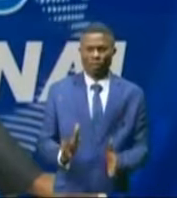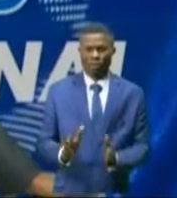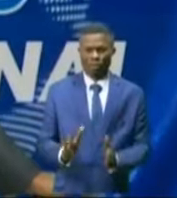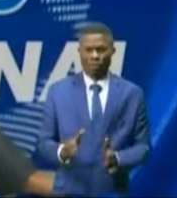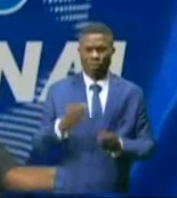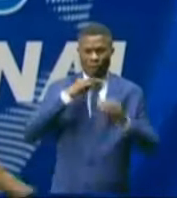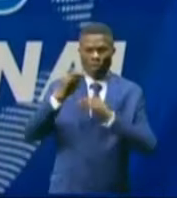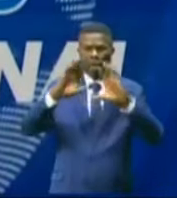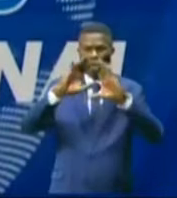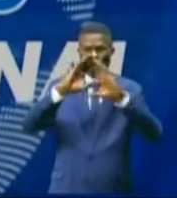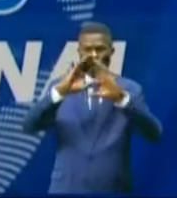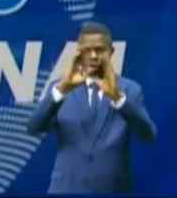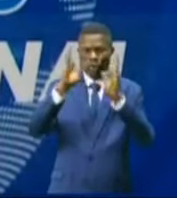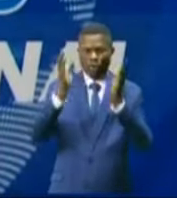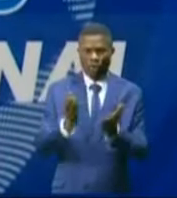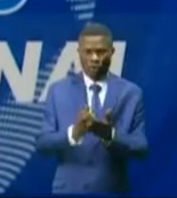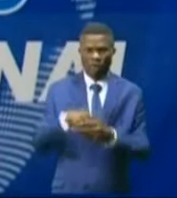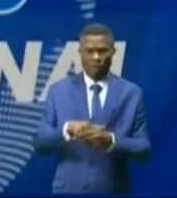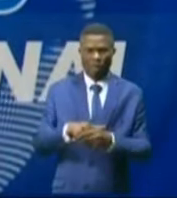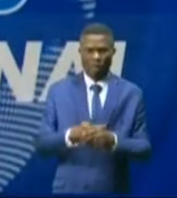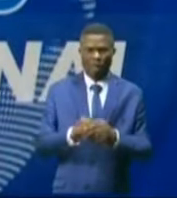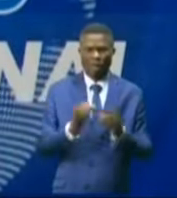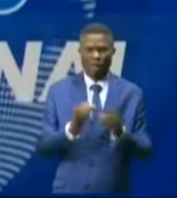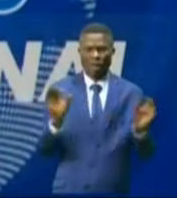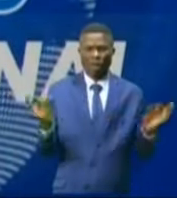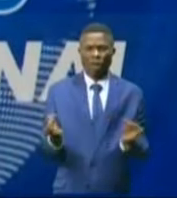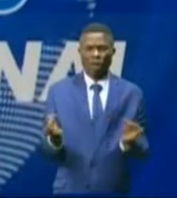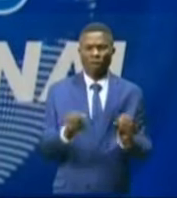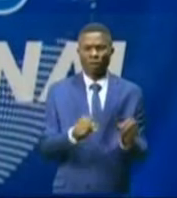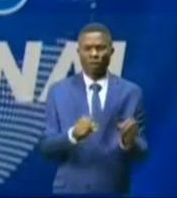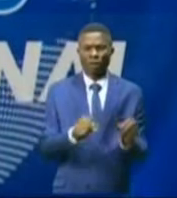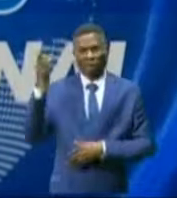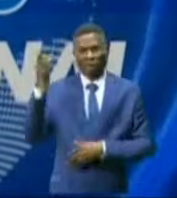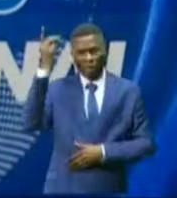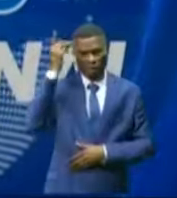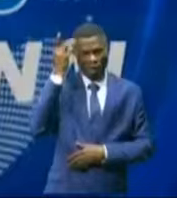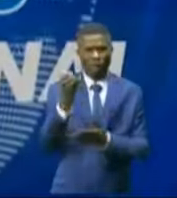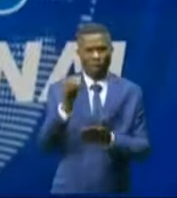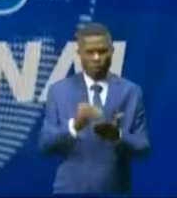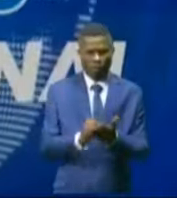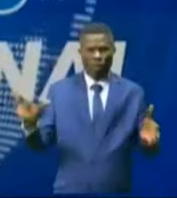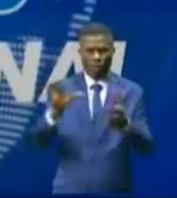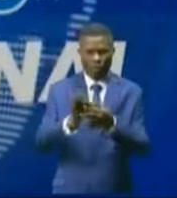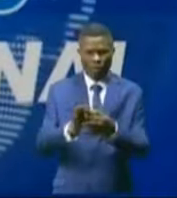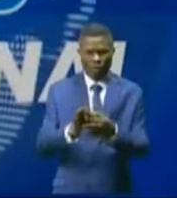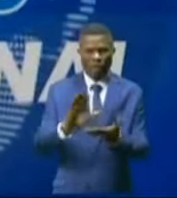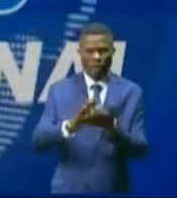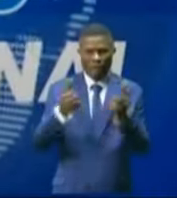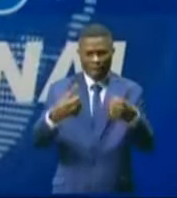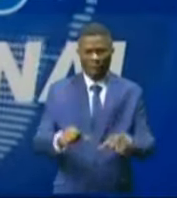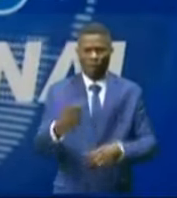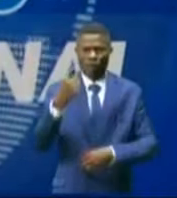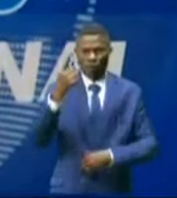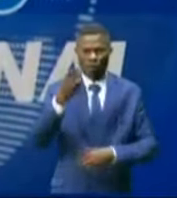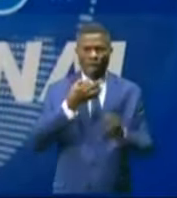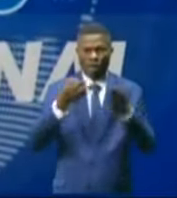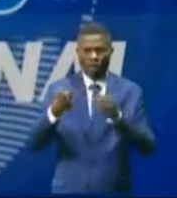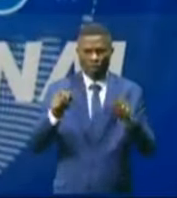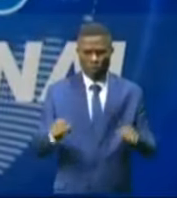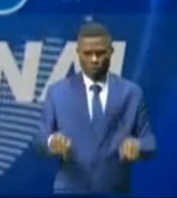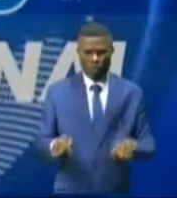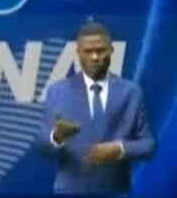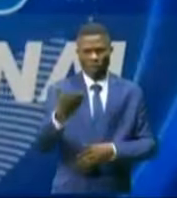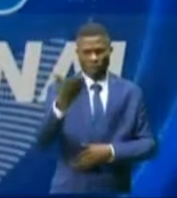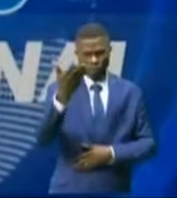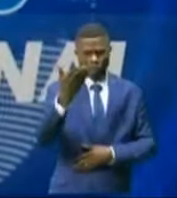par cette communauté lors d'une cérémonie organisée à ça. Elle appelle également et à l'unité. Plus de précisions avec